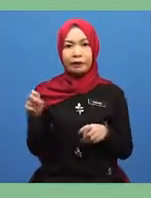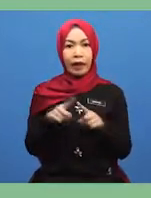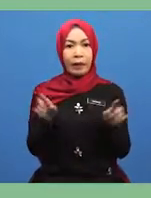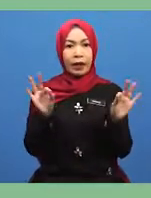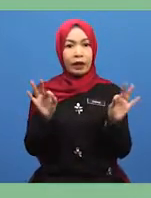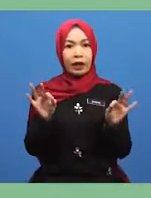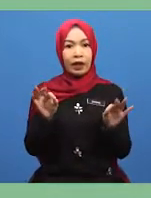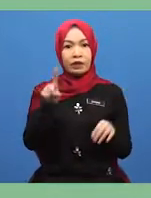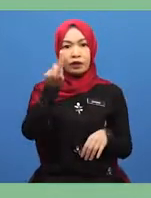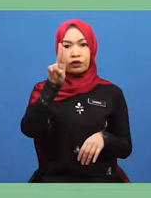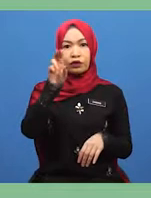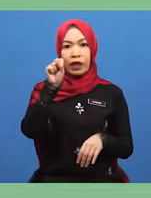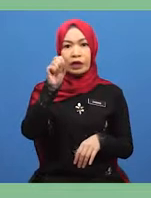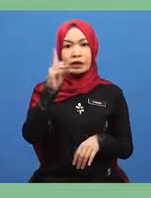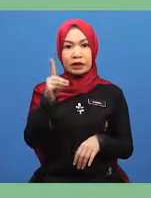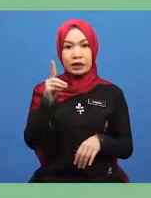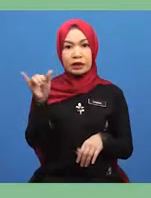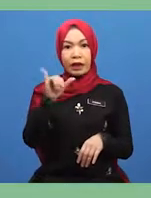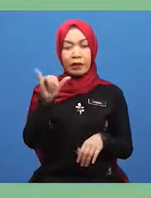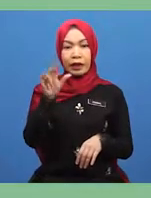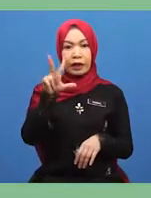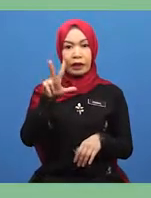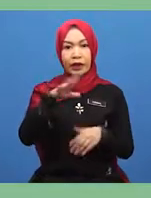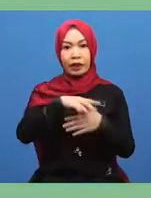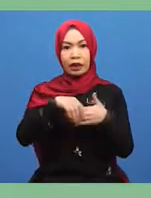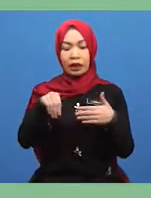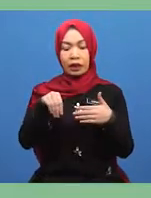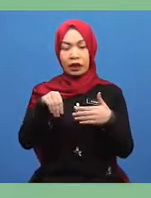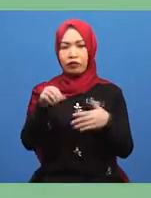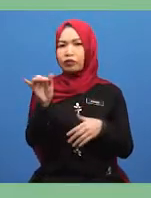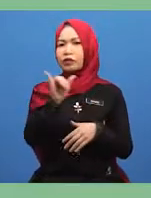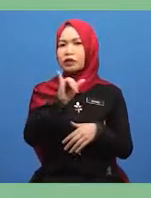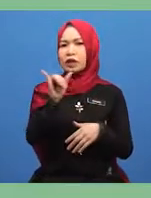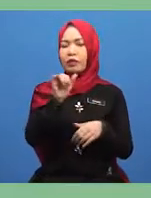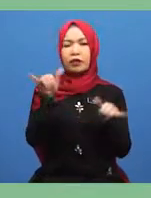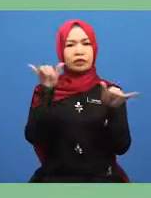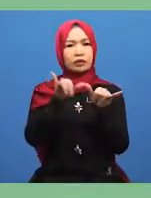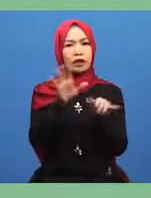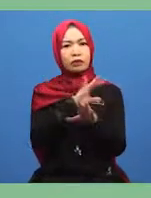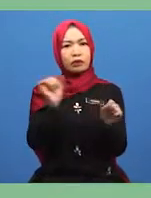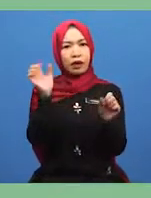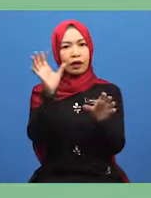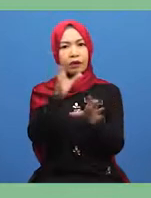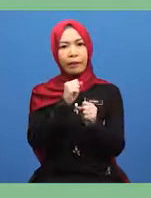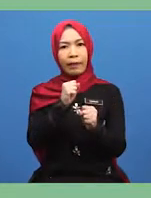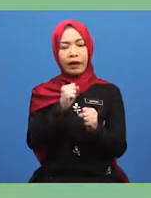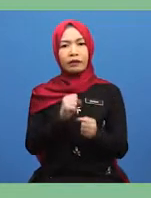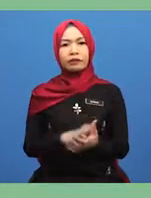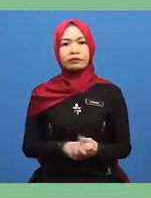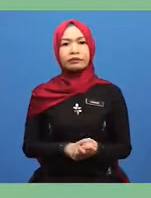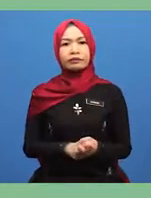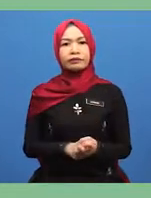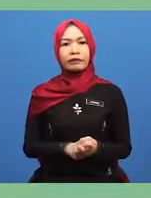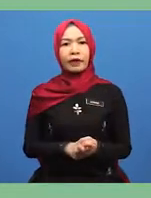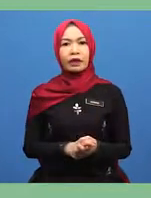dengan RM3, keseimbangan pasaran juga tidak dicapai, di mana wujudlah satu jarak yang diwakili